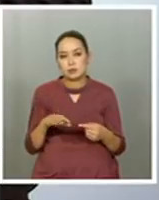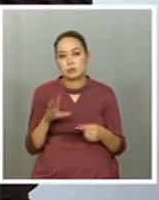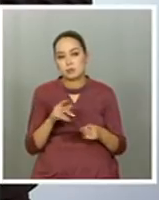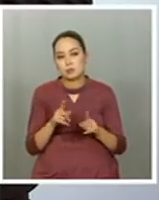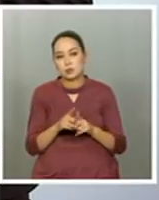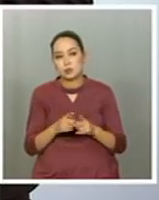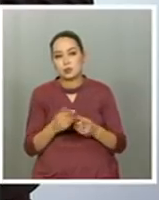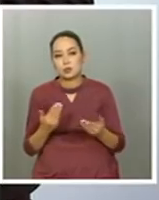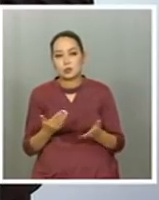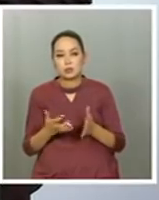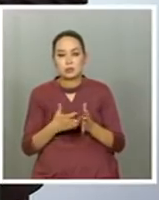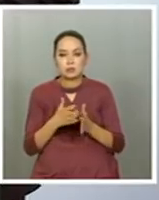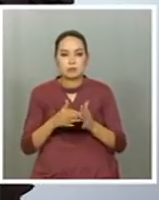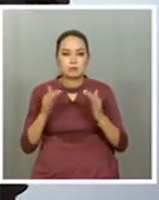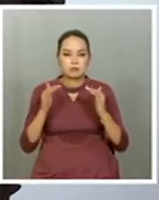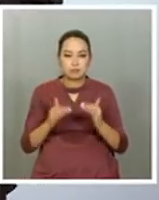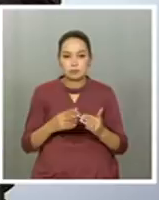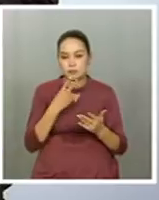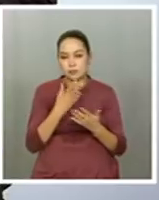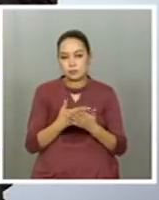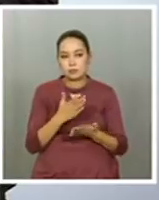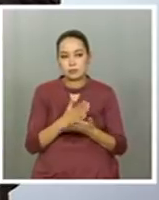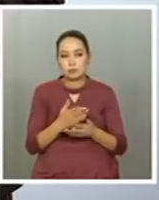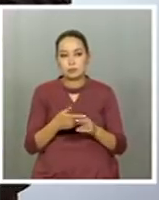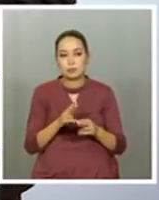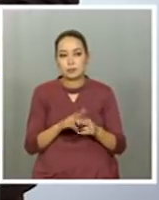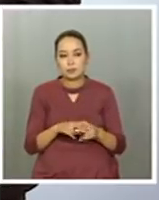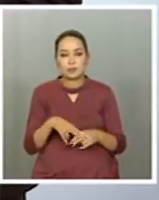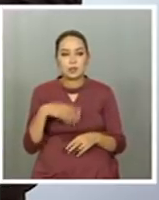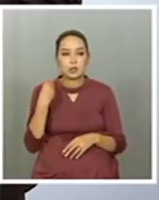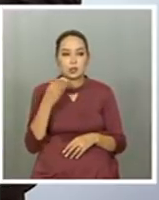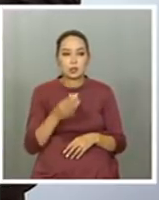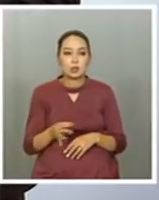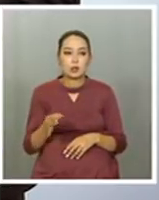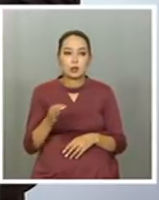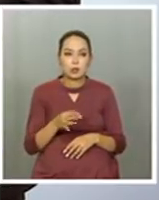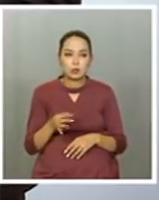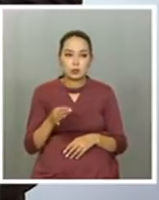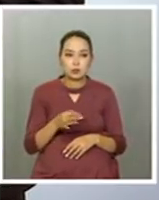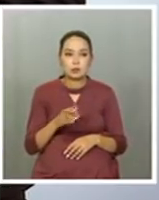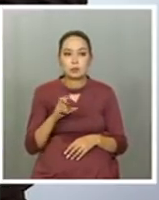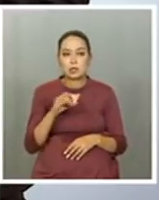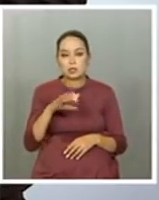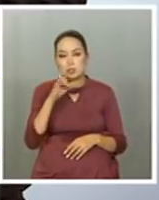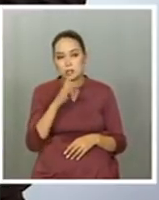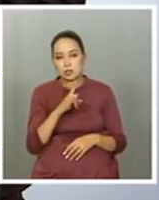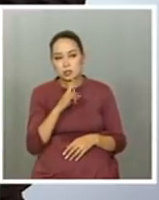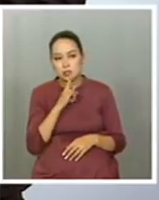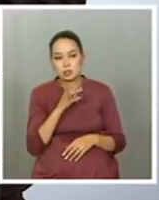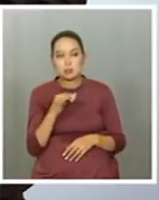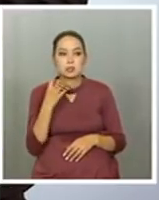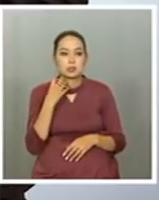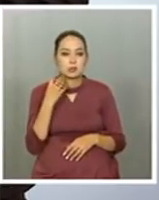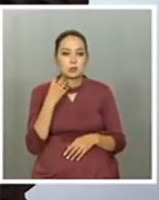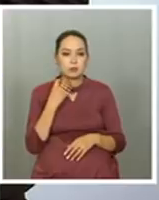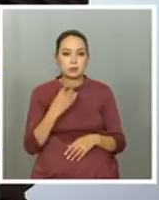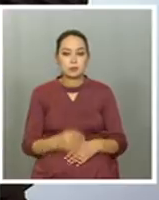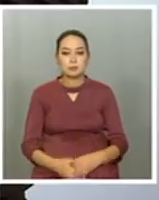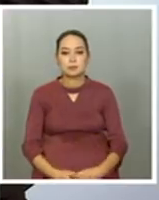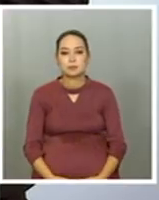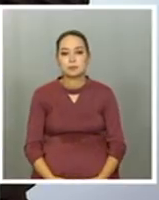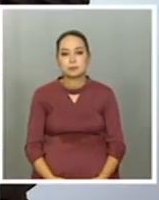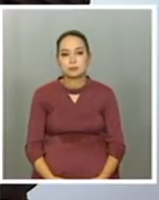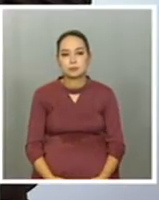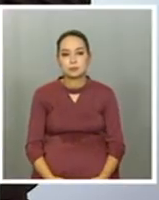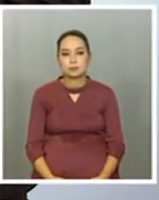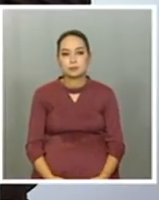салыстырғанда төмендегенін көрсетіп отыр. Ол бізде Түркістан облысы, Батыс Қазақстан облысы және Қызылорда облыстарын жатқызуға болады.